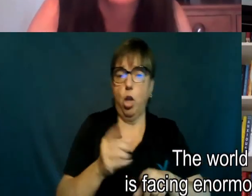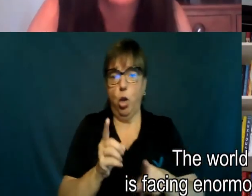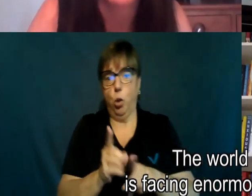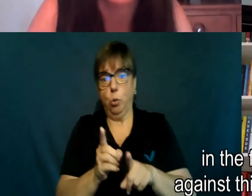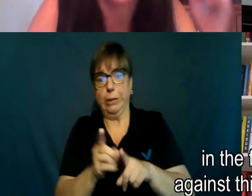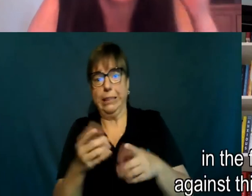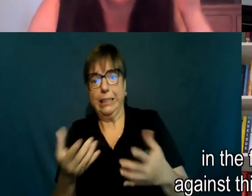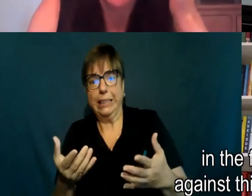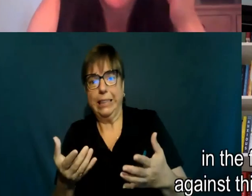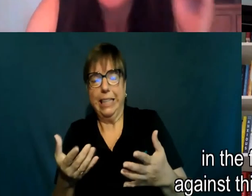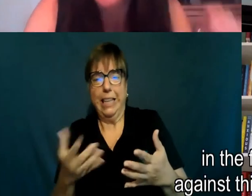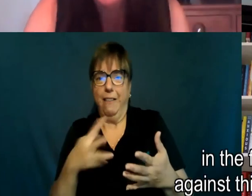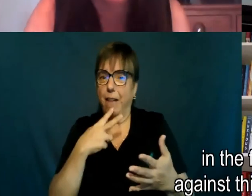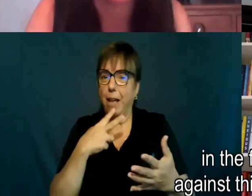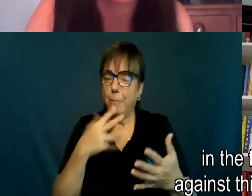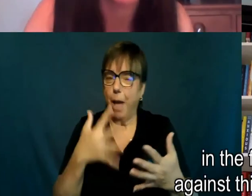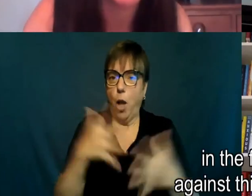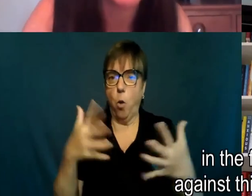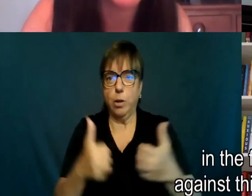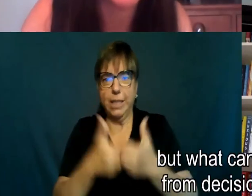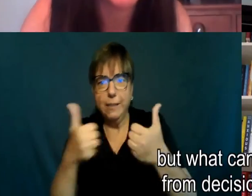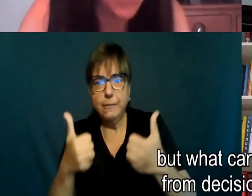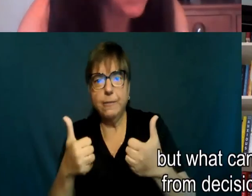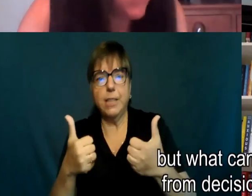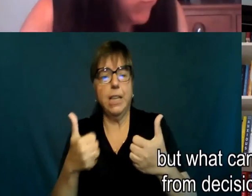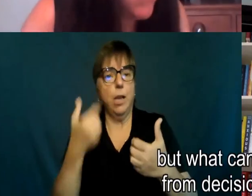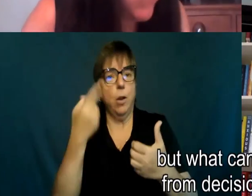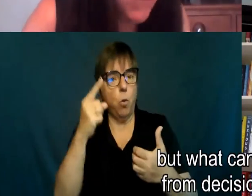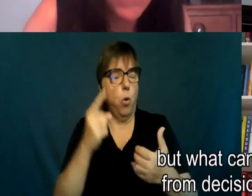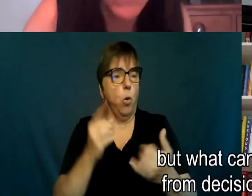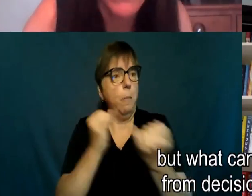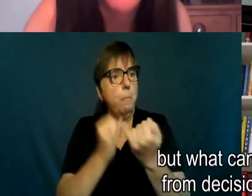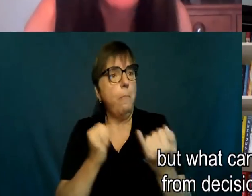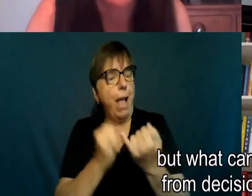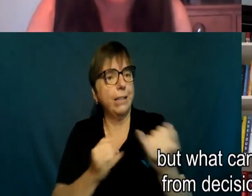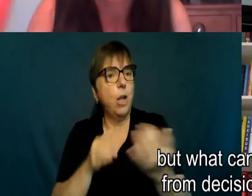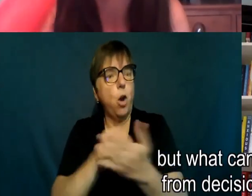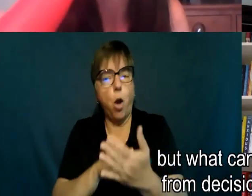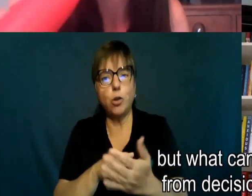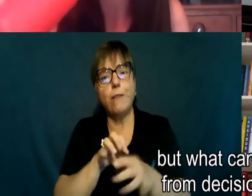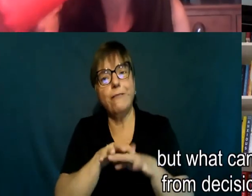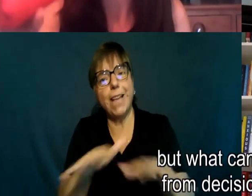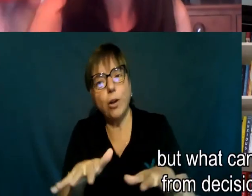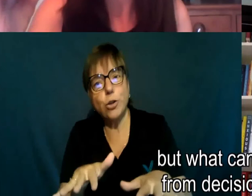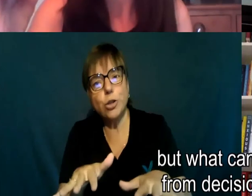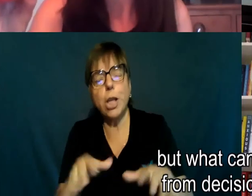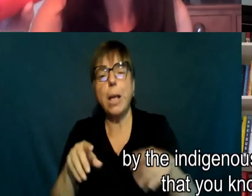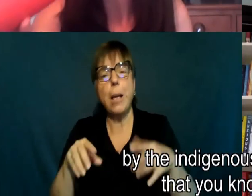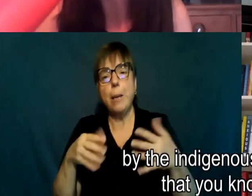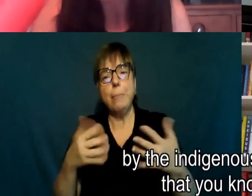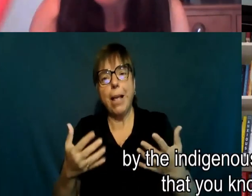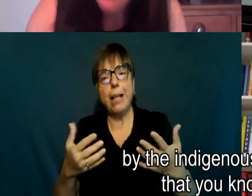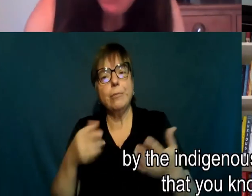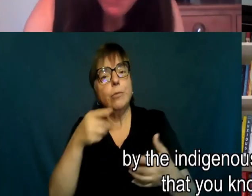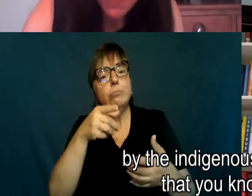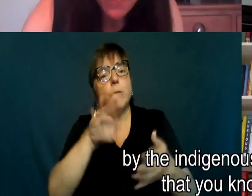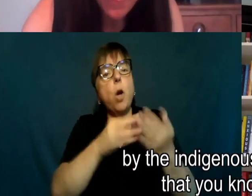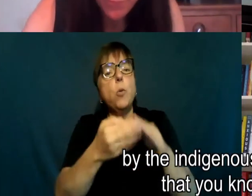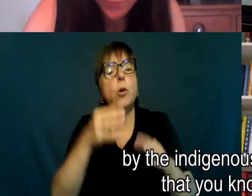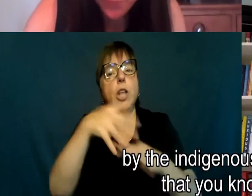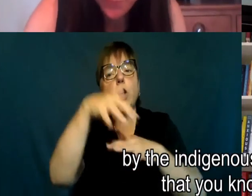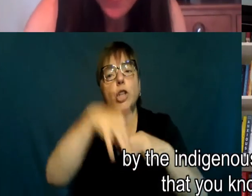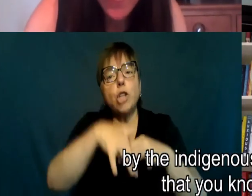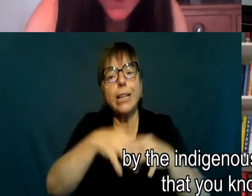'énormes défis en luttant contre ce virus. Mais qu'est-ce qu'on peut apprendre des décisions qui ont été prises par des communautés